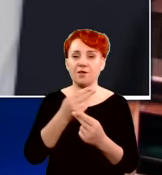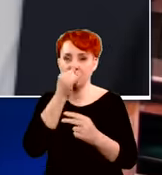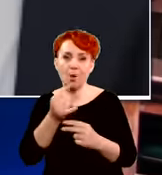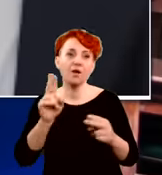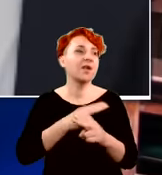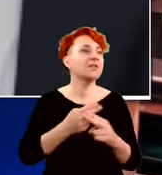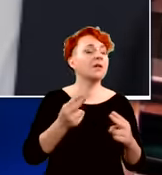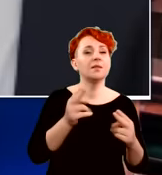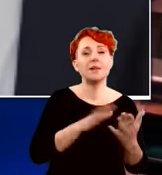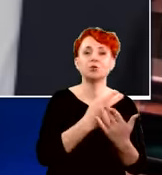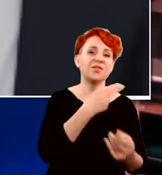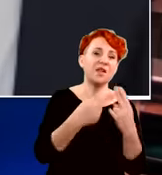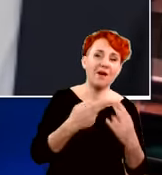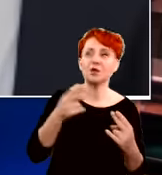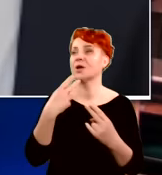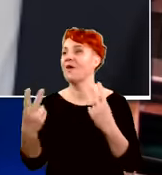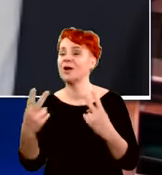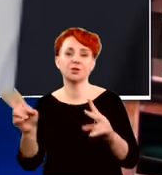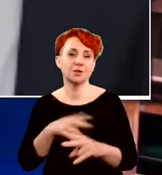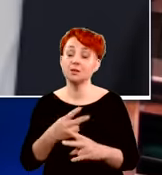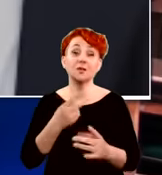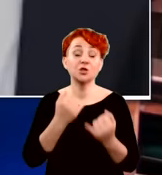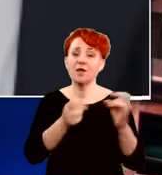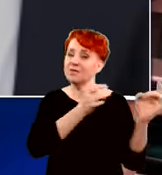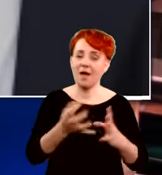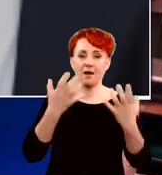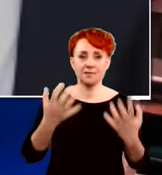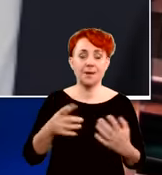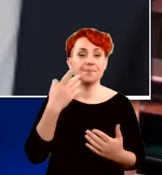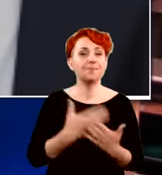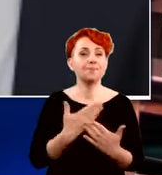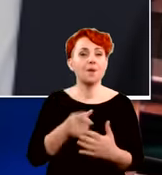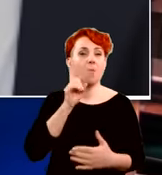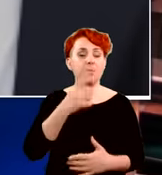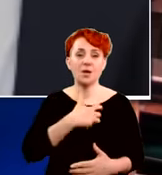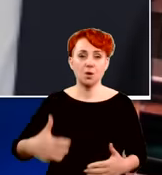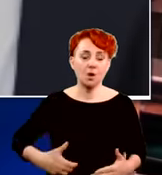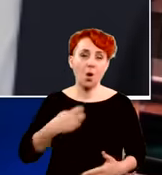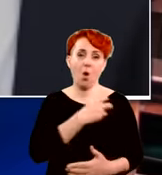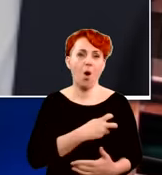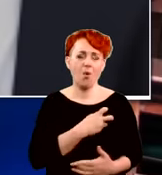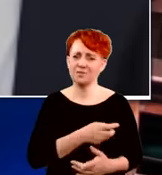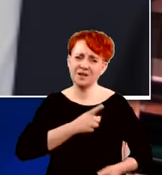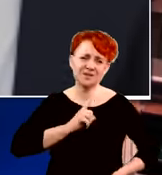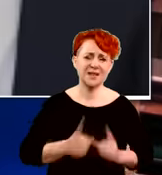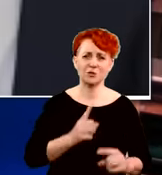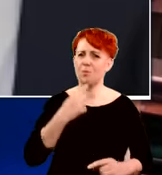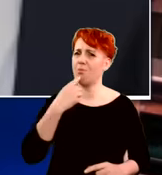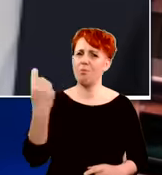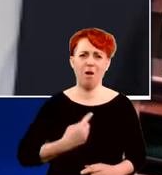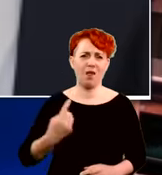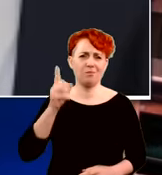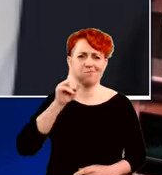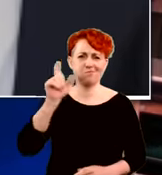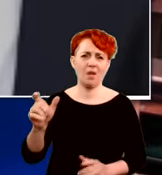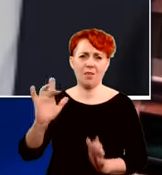tym momencie, kiedy pan prezydent je zastosuje natychmiast. Także pan marszałek Hołownia absolutnie pospieszył się z realizacją poleceń pana Tuska, bo ja tak to